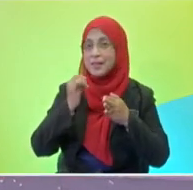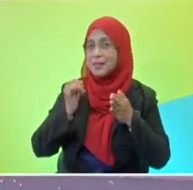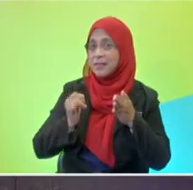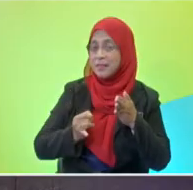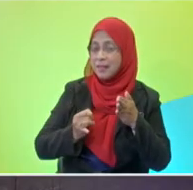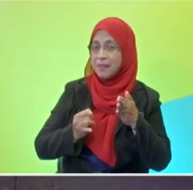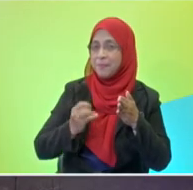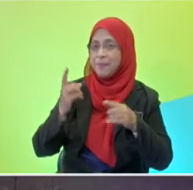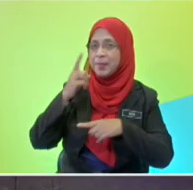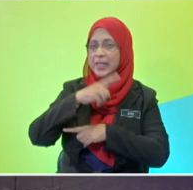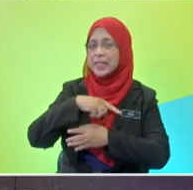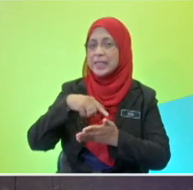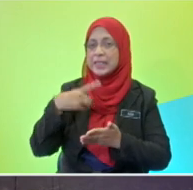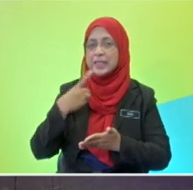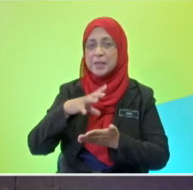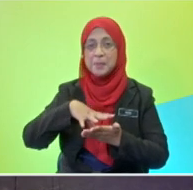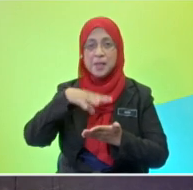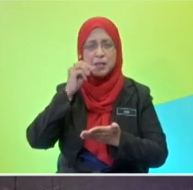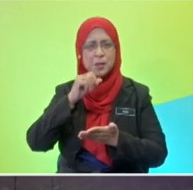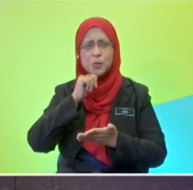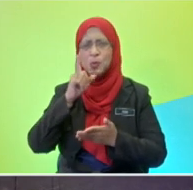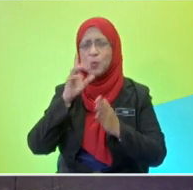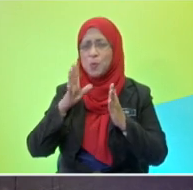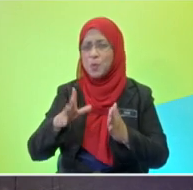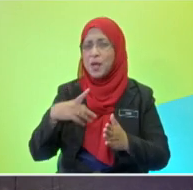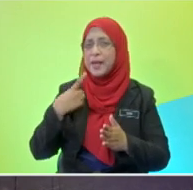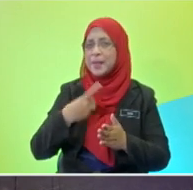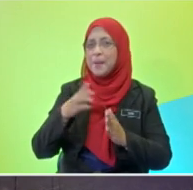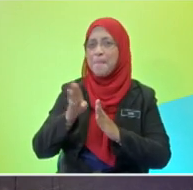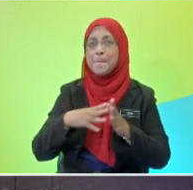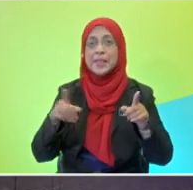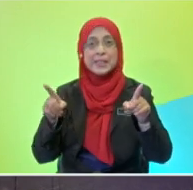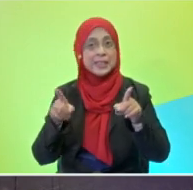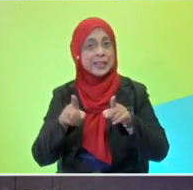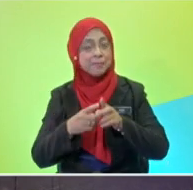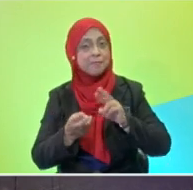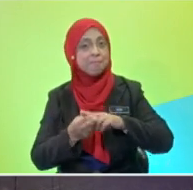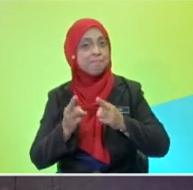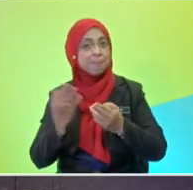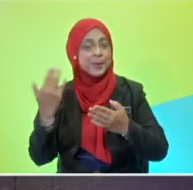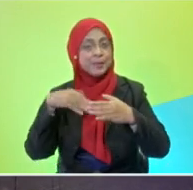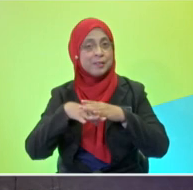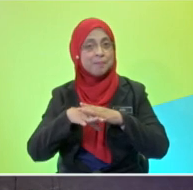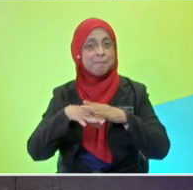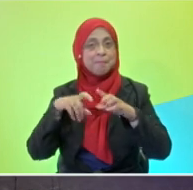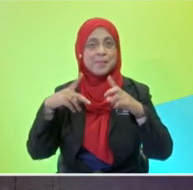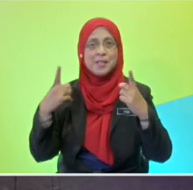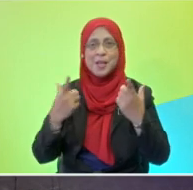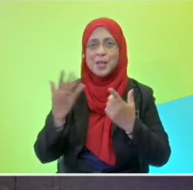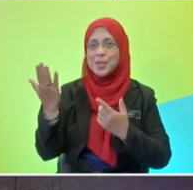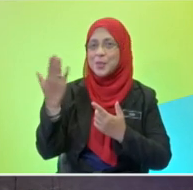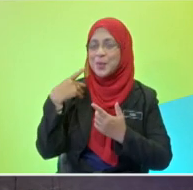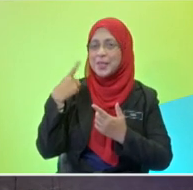hari ini kita nak belajar bukan berseorangan kita tidak panggil raka-rekan masuk ke kelas boleh saja kita